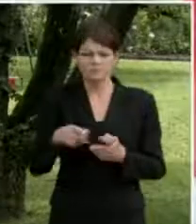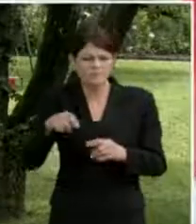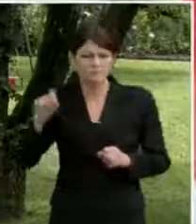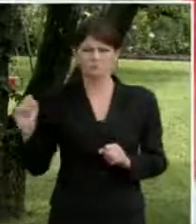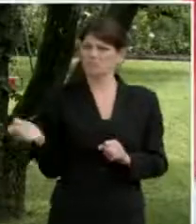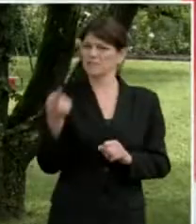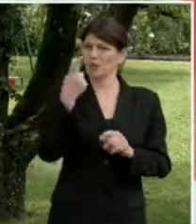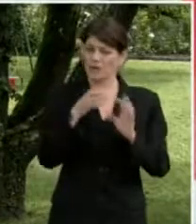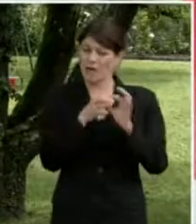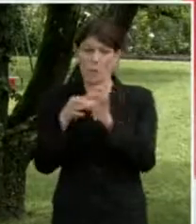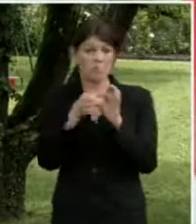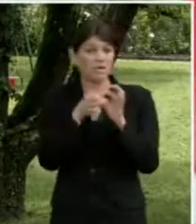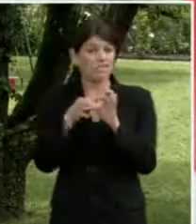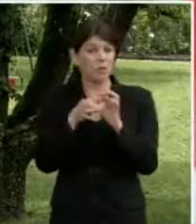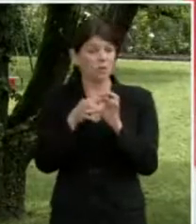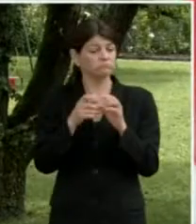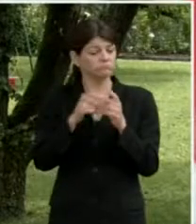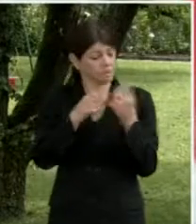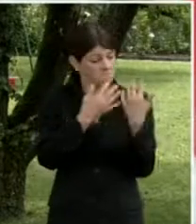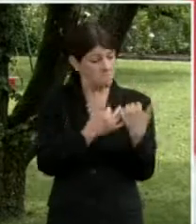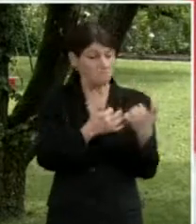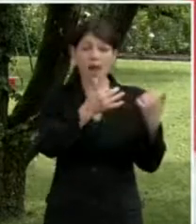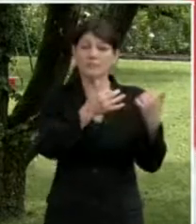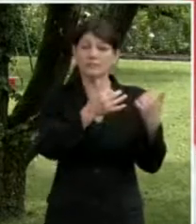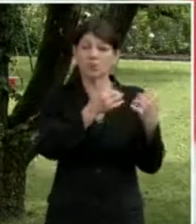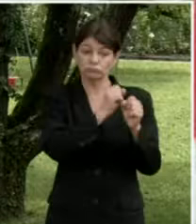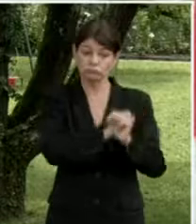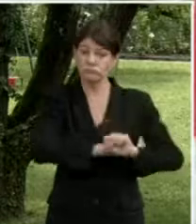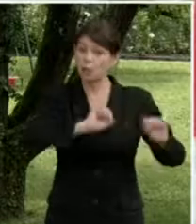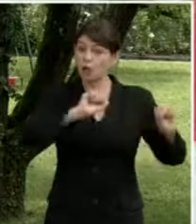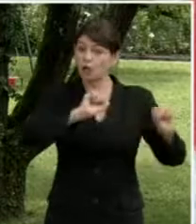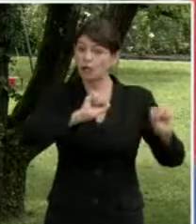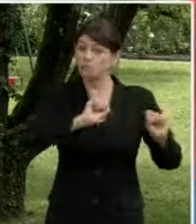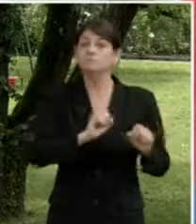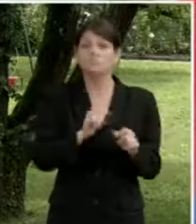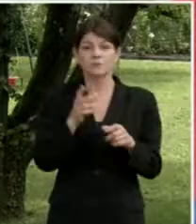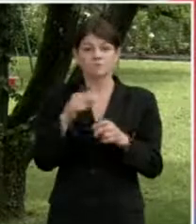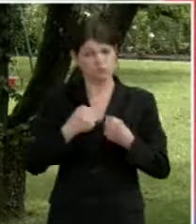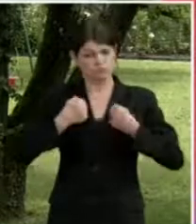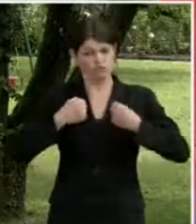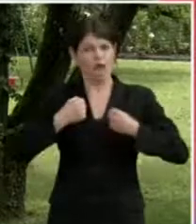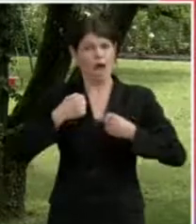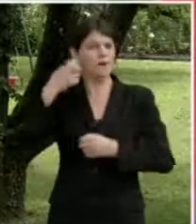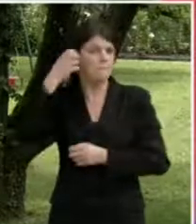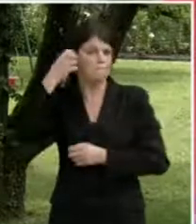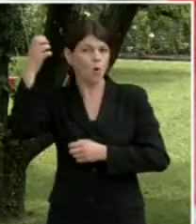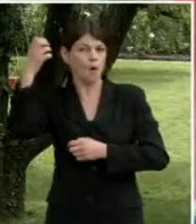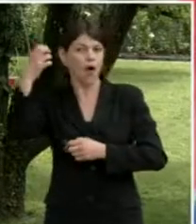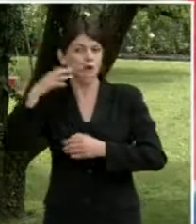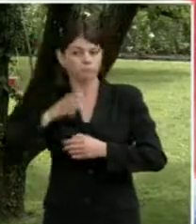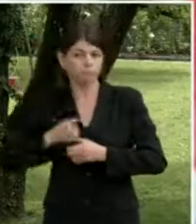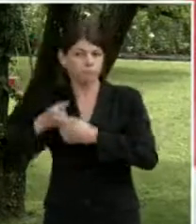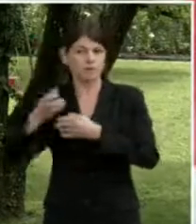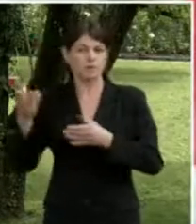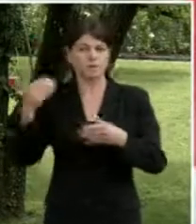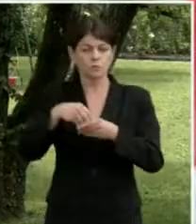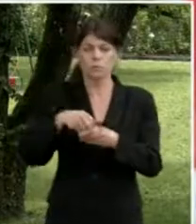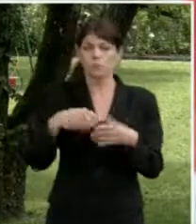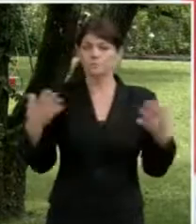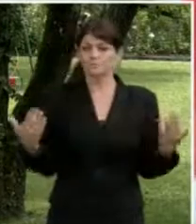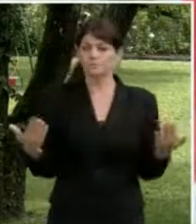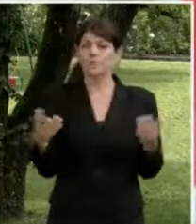einzigartige Kombination einer parlamentarischen Demokratie mit einem starken monarchischen Element und einem